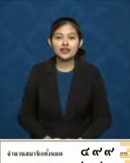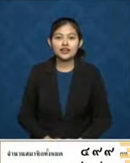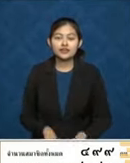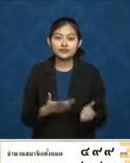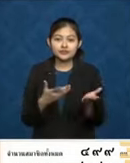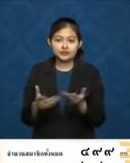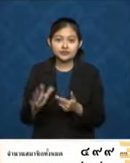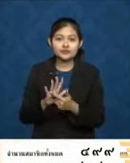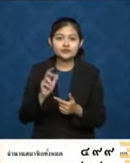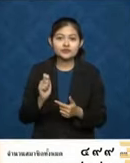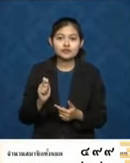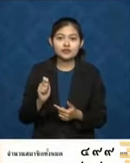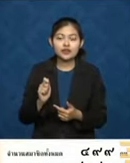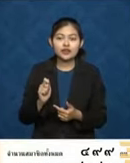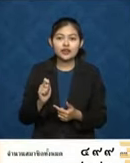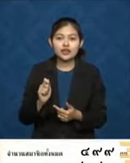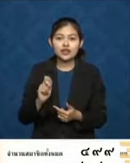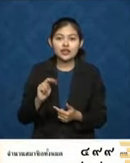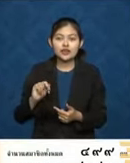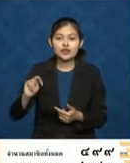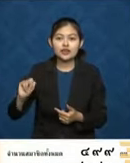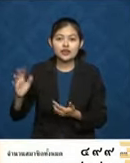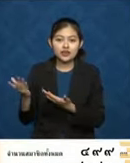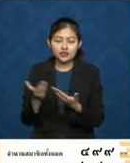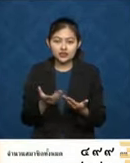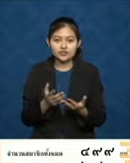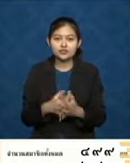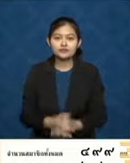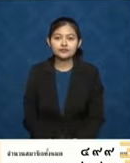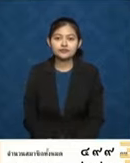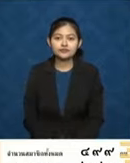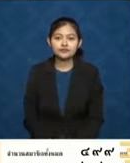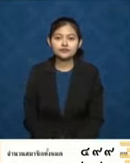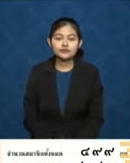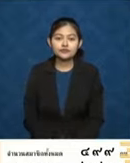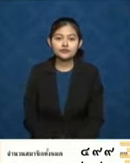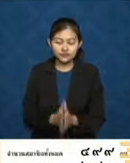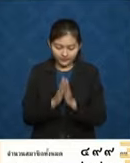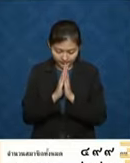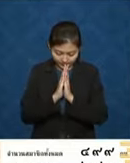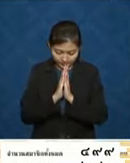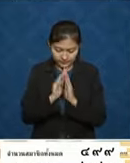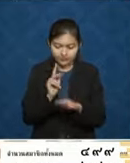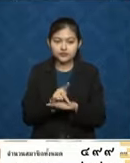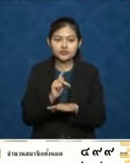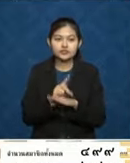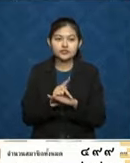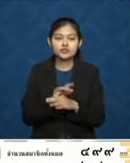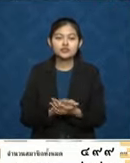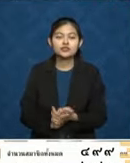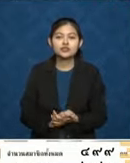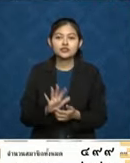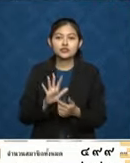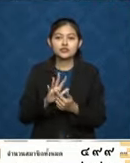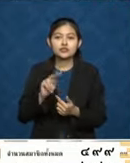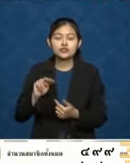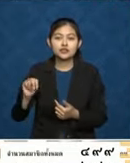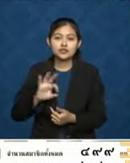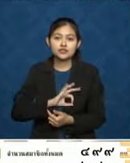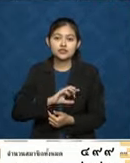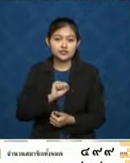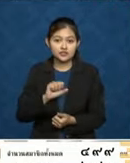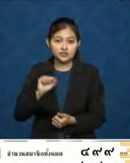แนรบุญธิดาสมชัยครับค่ะกราบเรียนท่านประธานที่เคารพค่ะชันแนนบุธิดาสมชัยสมาชิกสภา